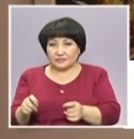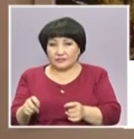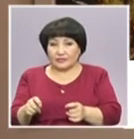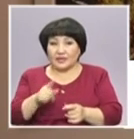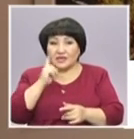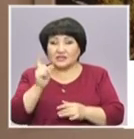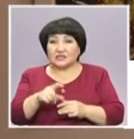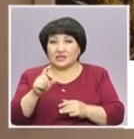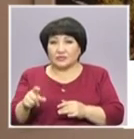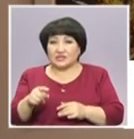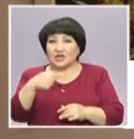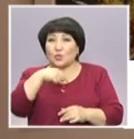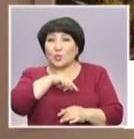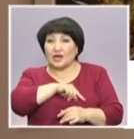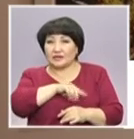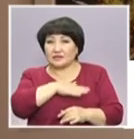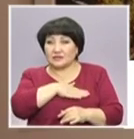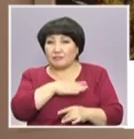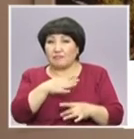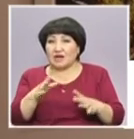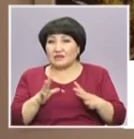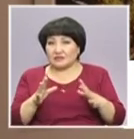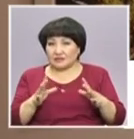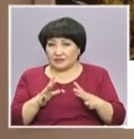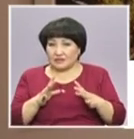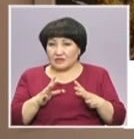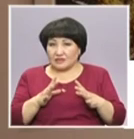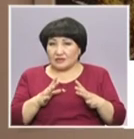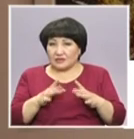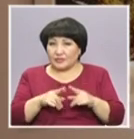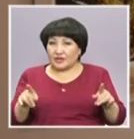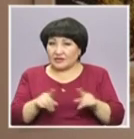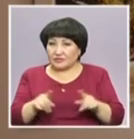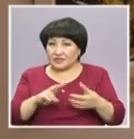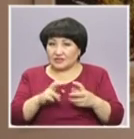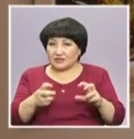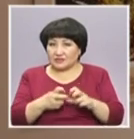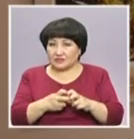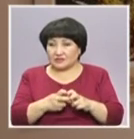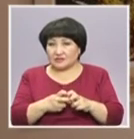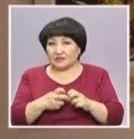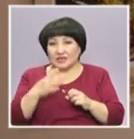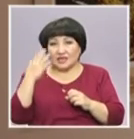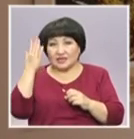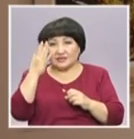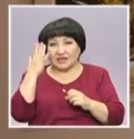рухани байлыққа тарту мәселесі оятып, идеология